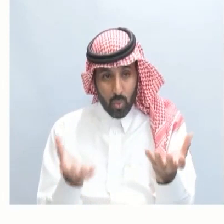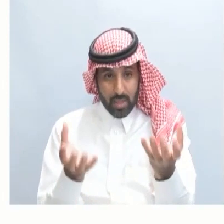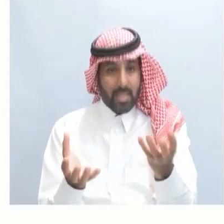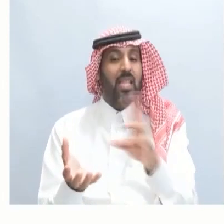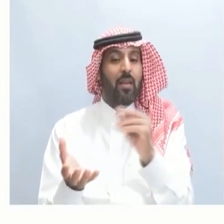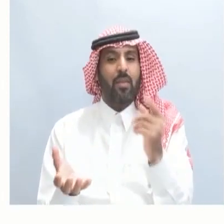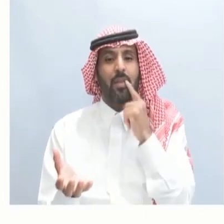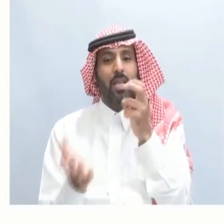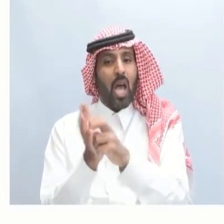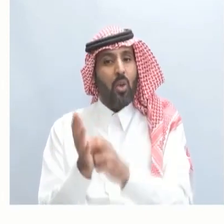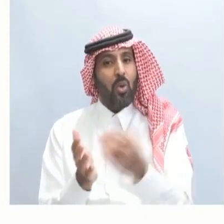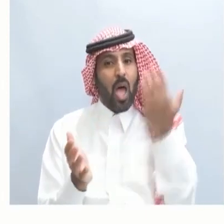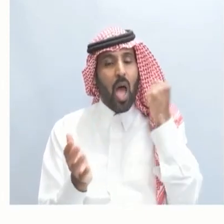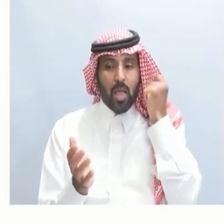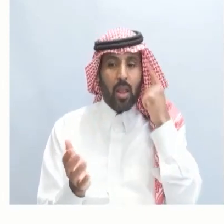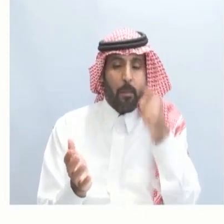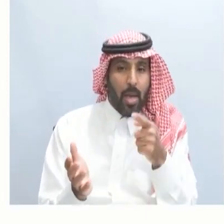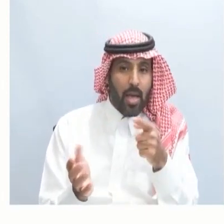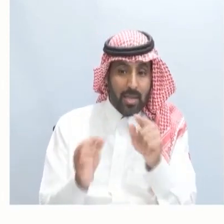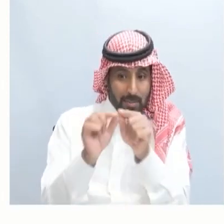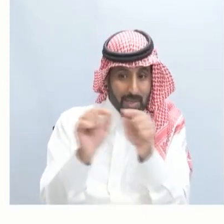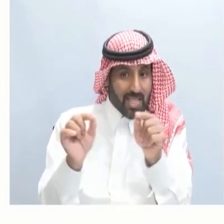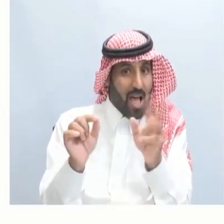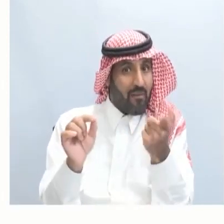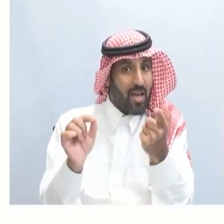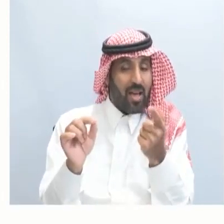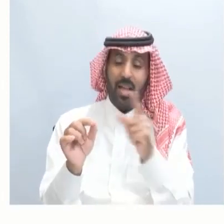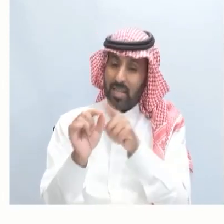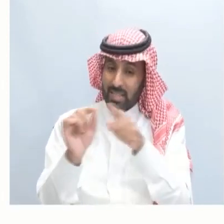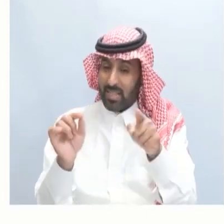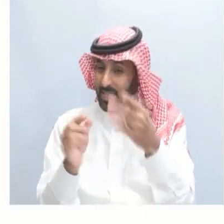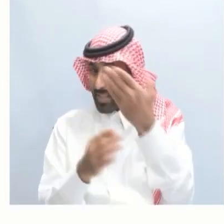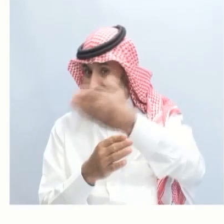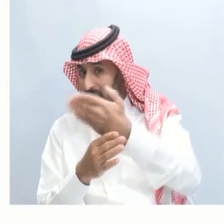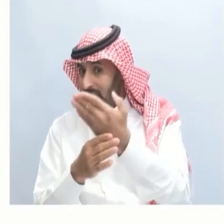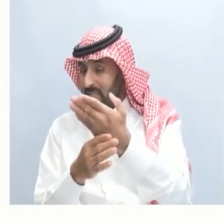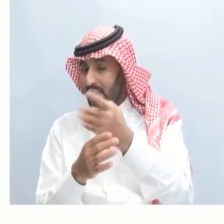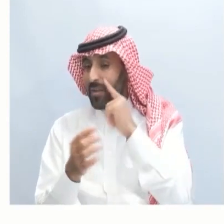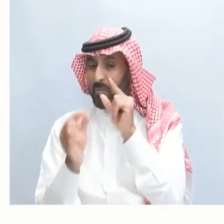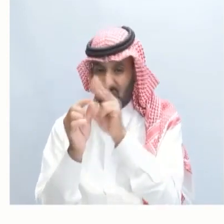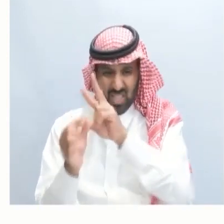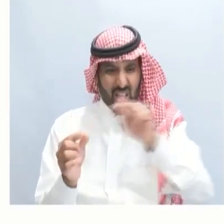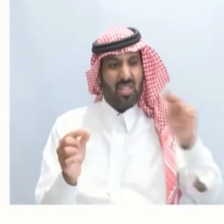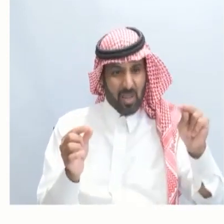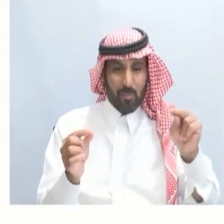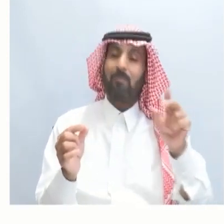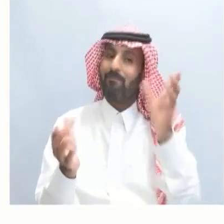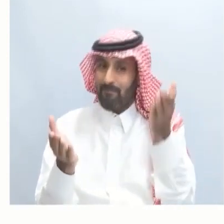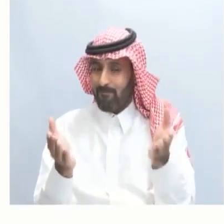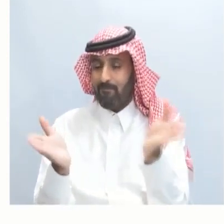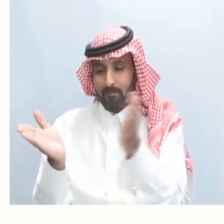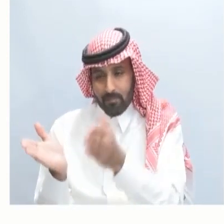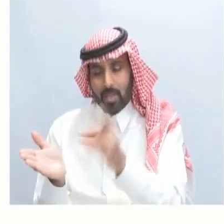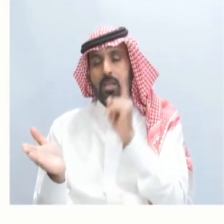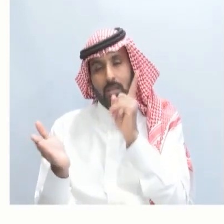خلال قانوني السابق اتنبا انني ساحصل على الاتزان عند مسافات ماذا متساويه وجدت